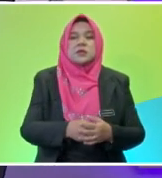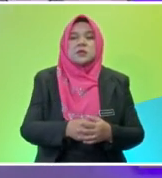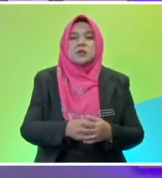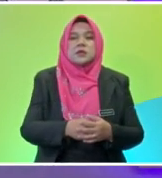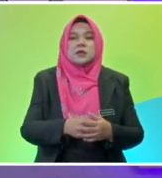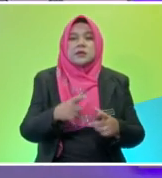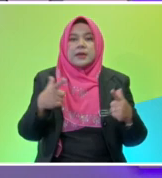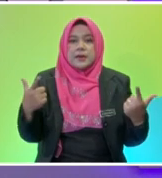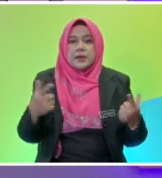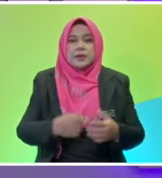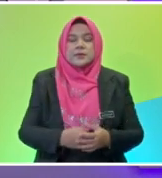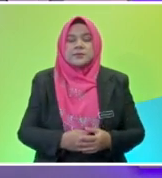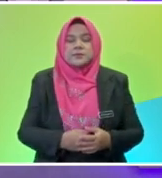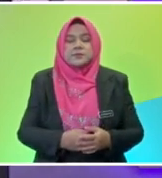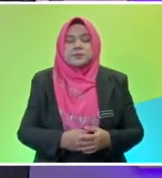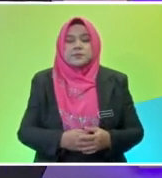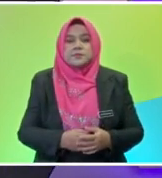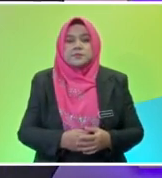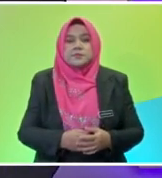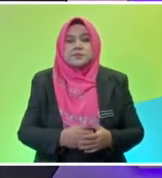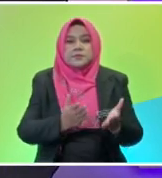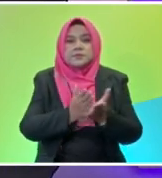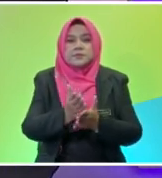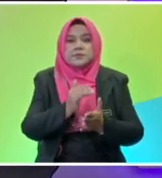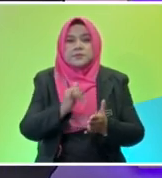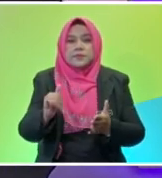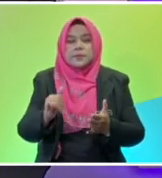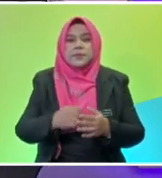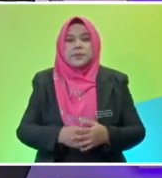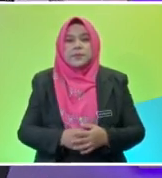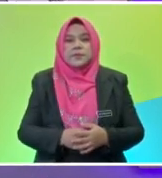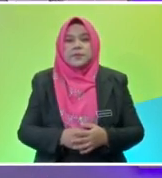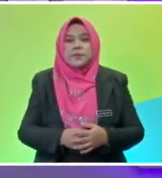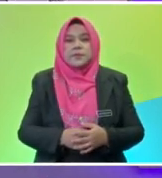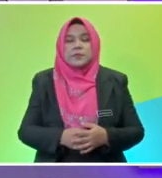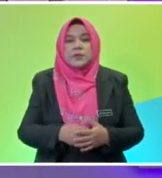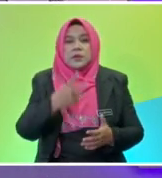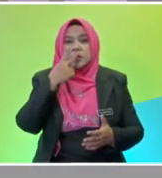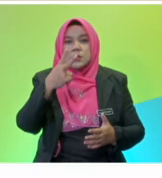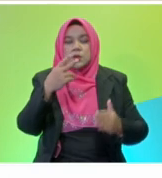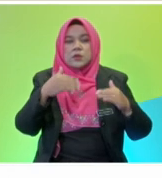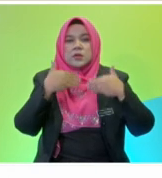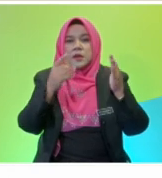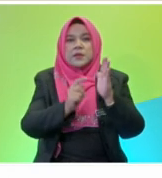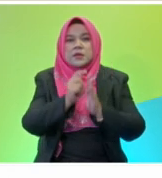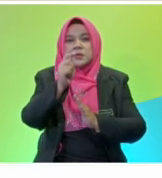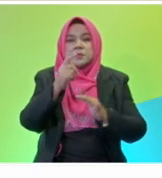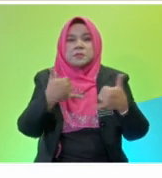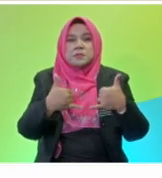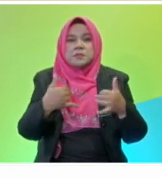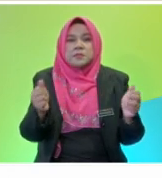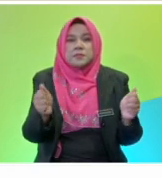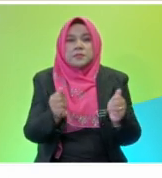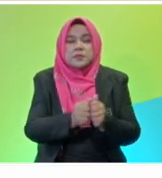nya oke dan seterusnya memakai alat musik dengan teknik